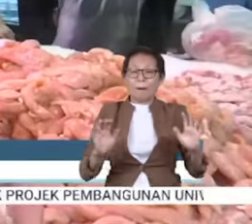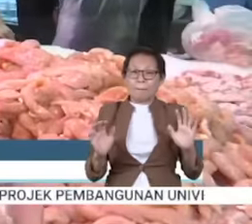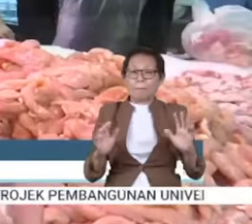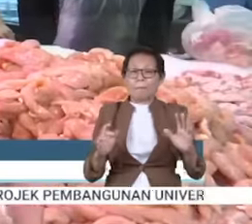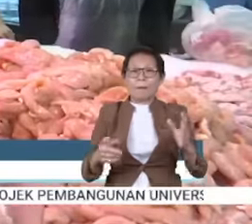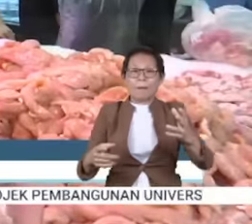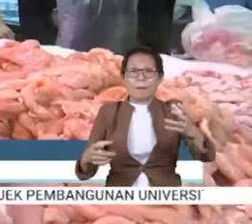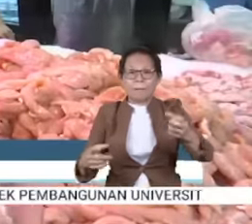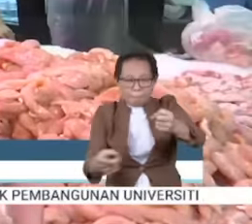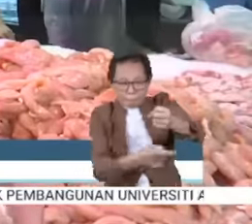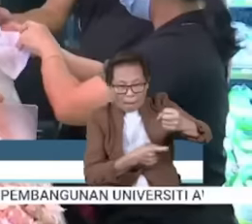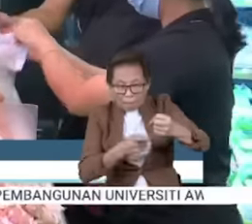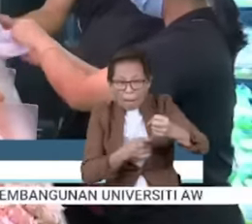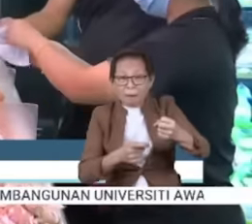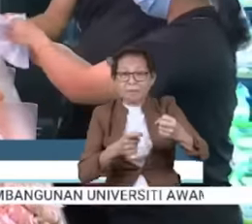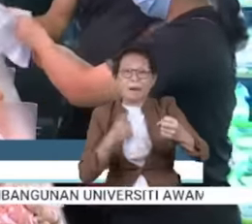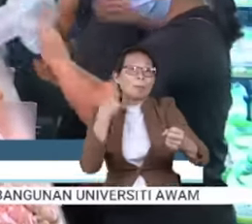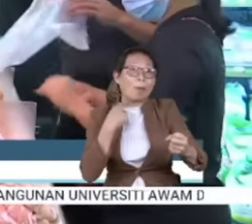Kepayang